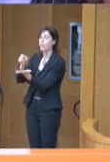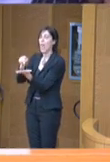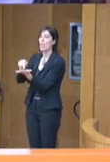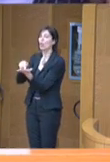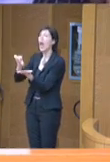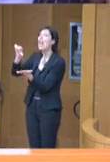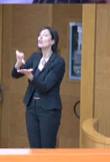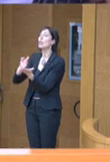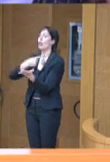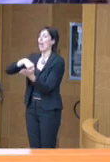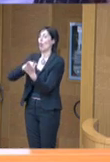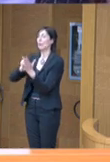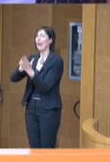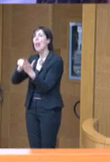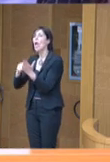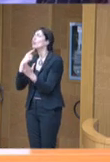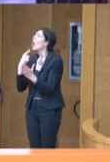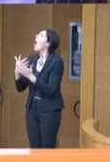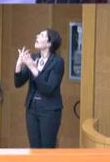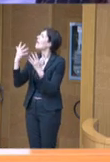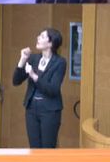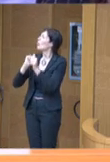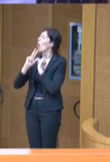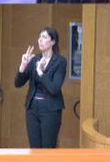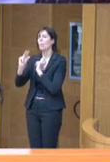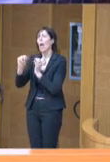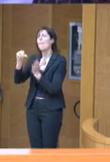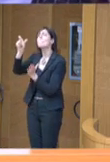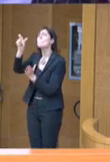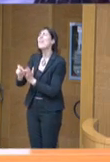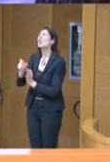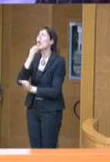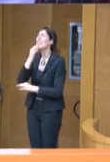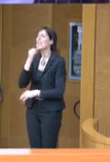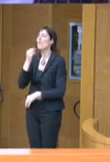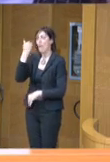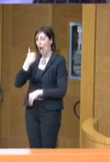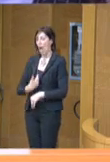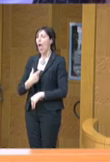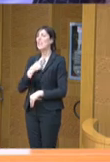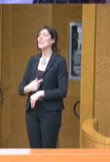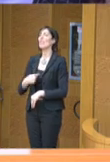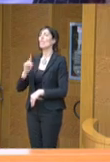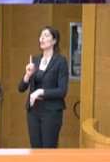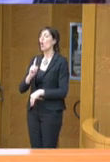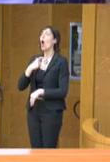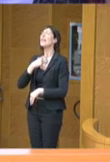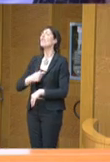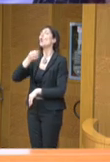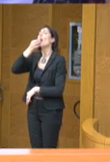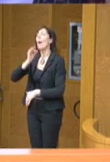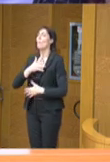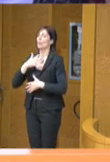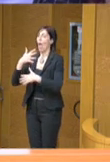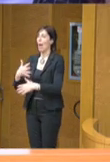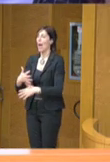ordinamento, ha anche chiarito che persona non è semplicemente l'individuo, ma è l'individuo capace di amare, l'individuo